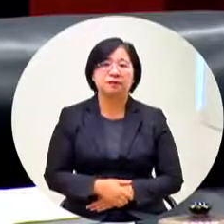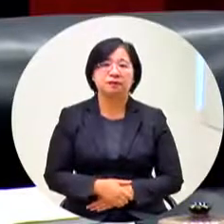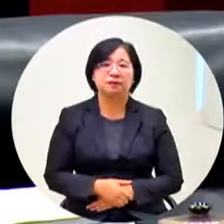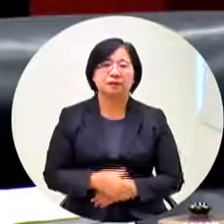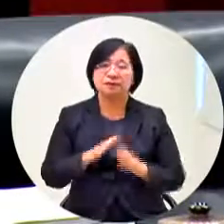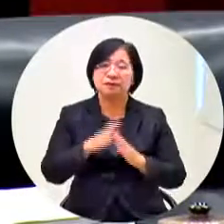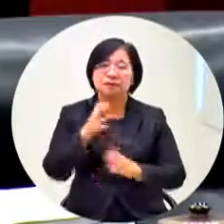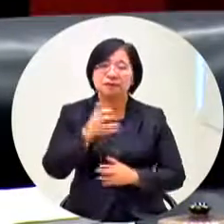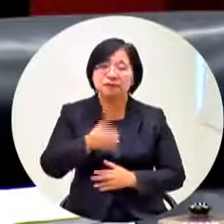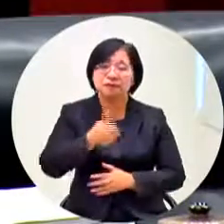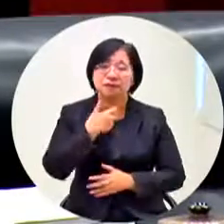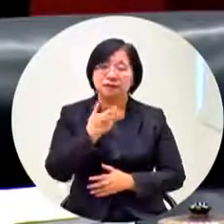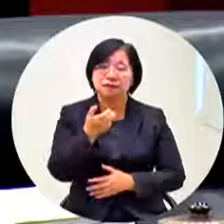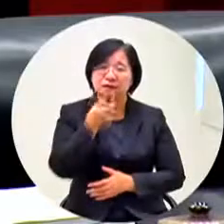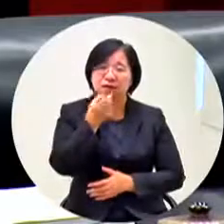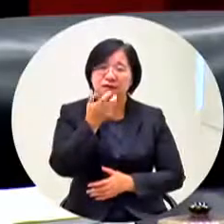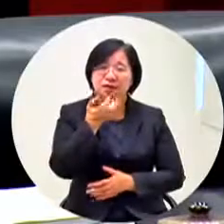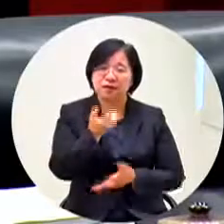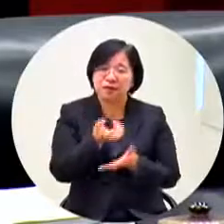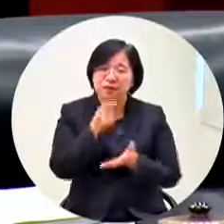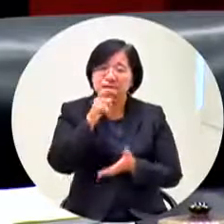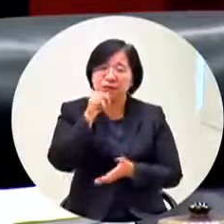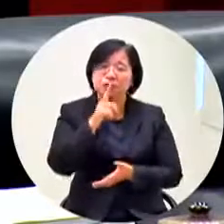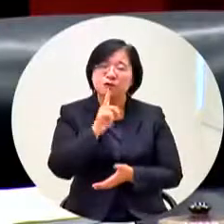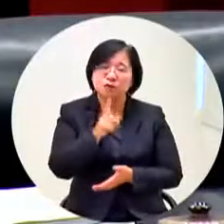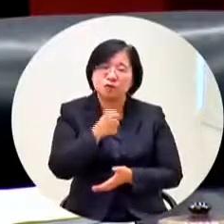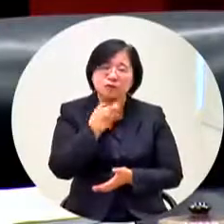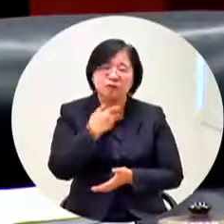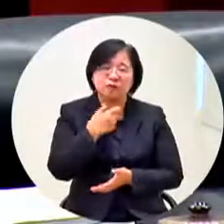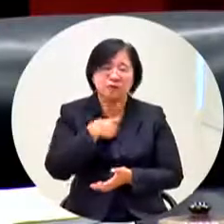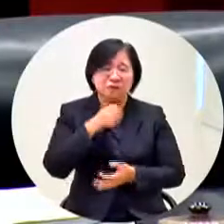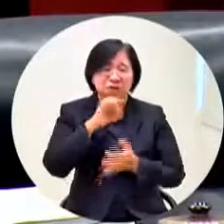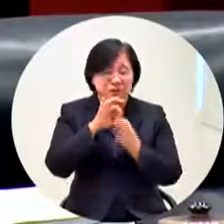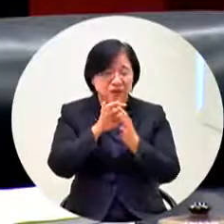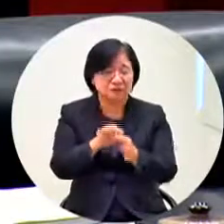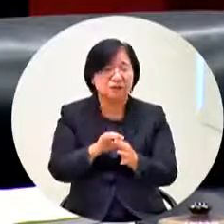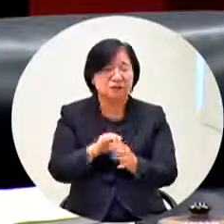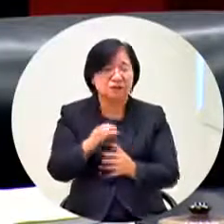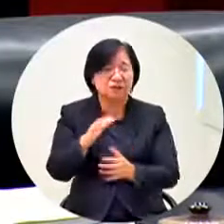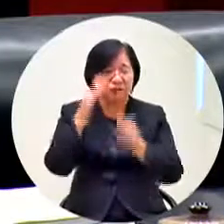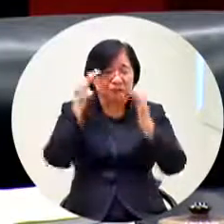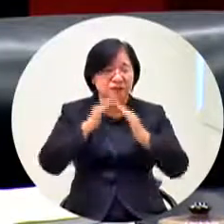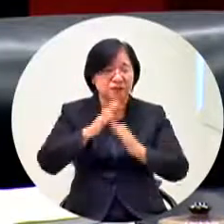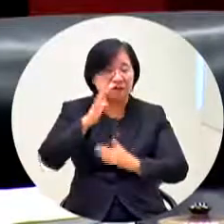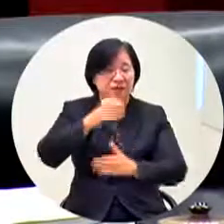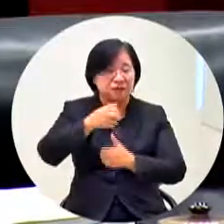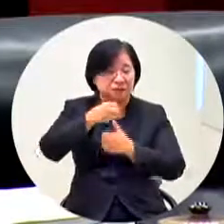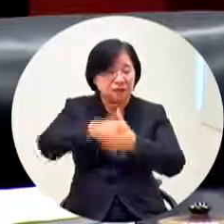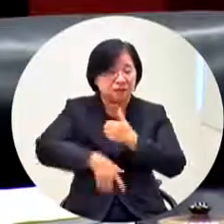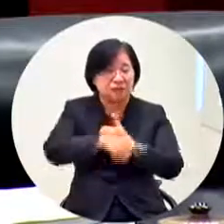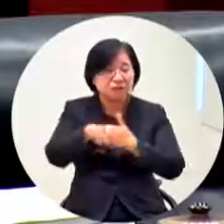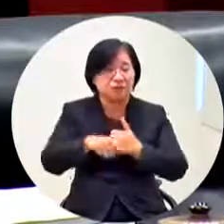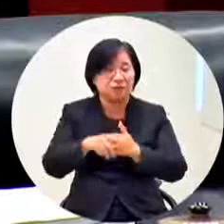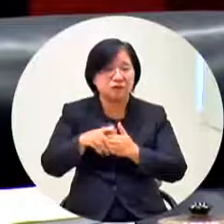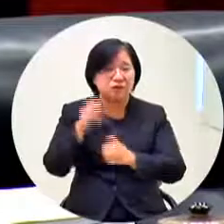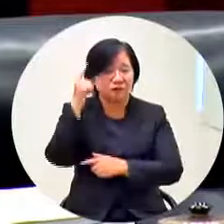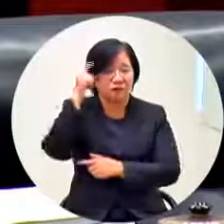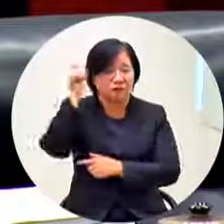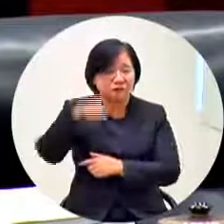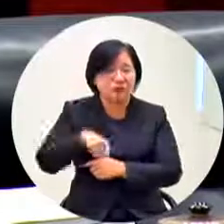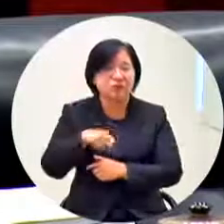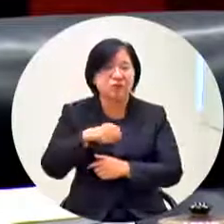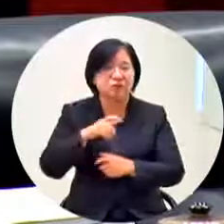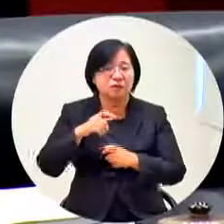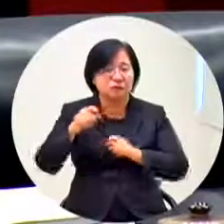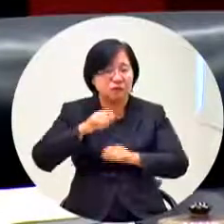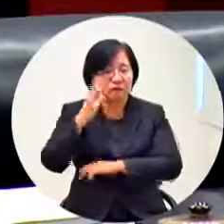说你们是代理的，你们延续过去政府韩市长团队的承诺或者是政策，你们延续下来，你们只是一个